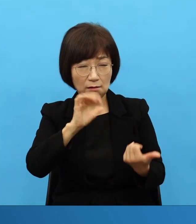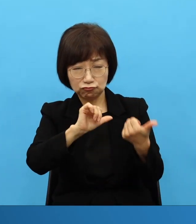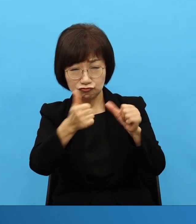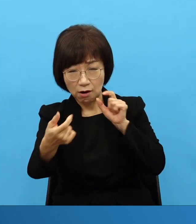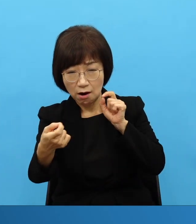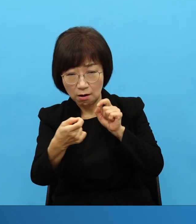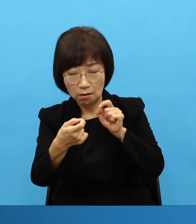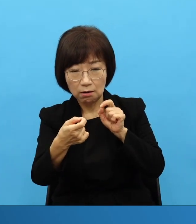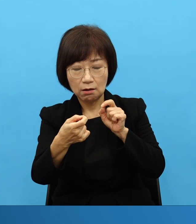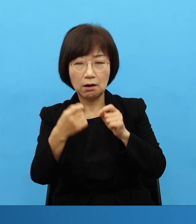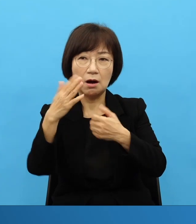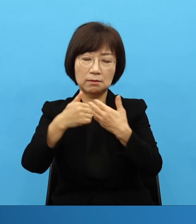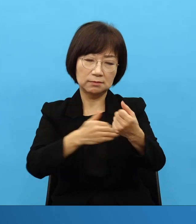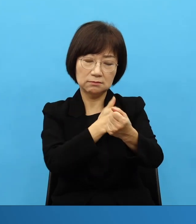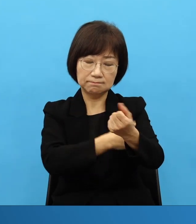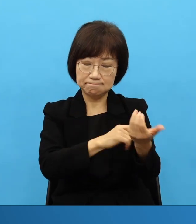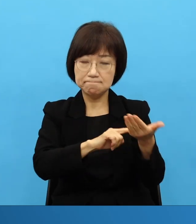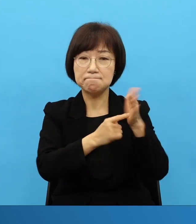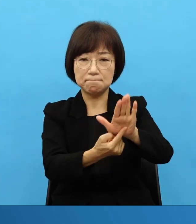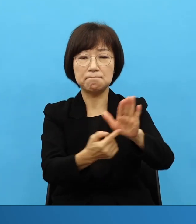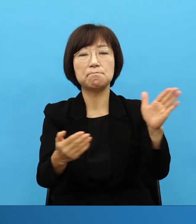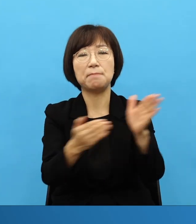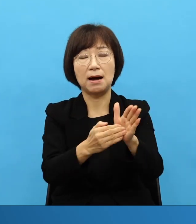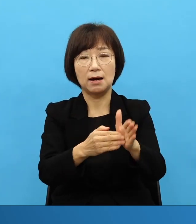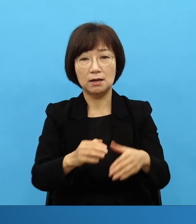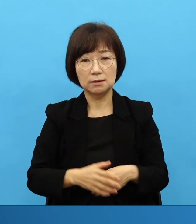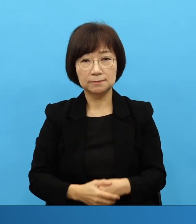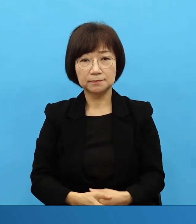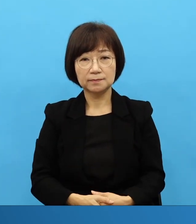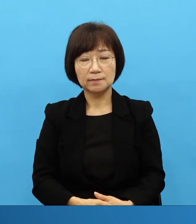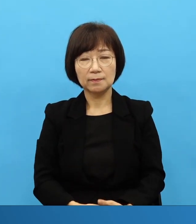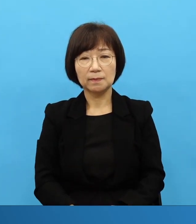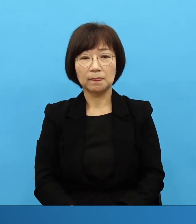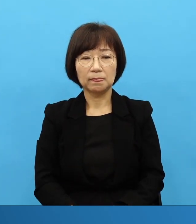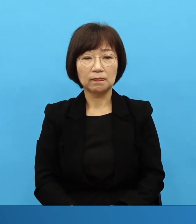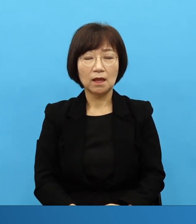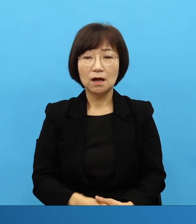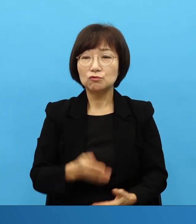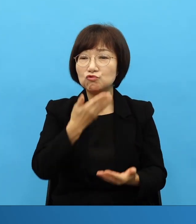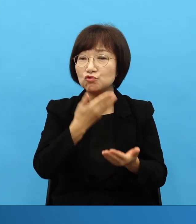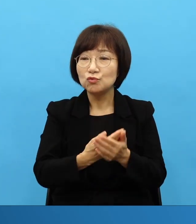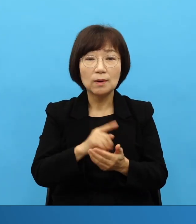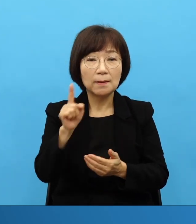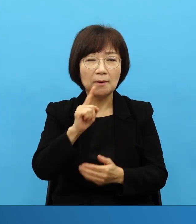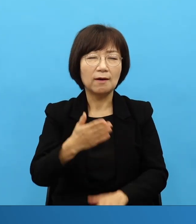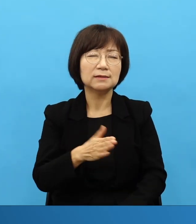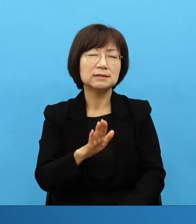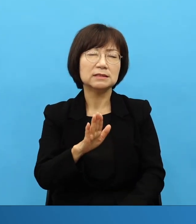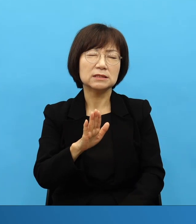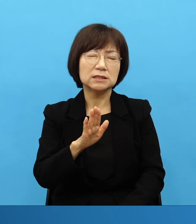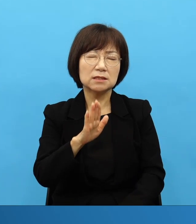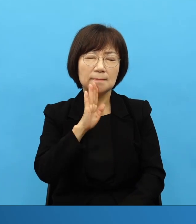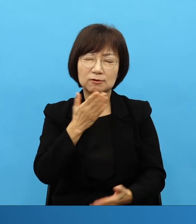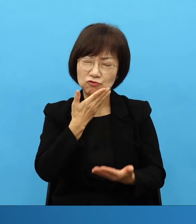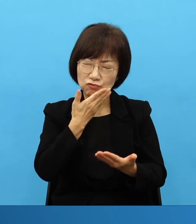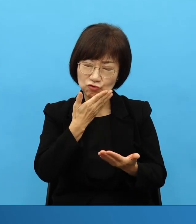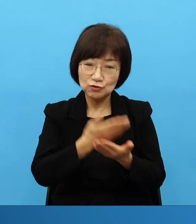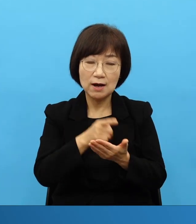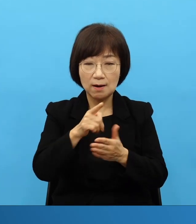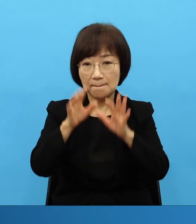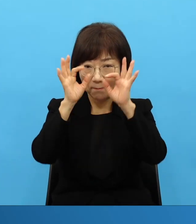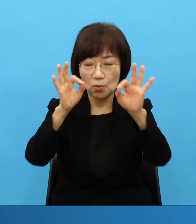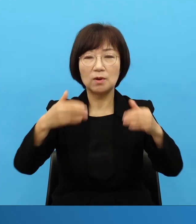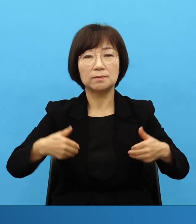death. 그 기준이 그게 있는 게 아닙니다. And so our level is, our 진짜 standard is 그걸 not 봐야 there. 돼요. You have to look at what is true.